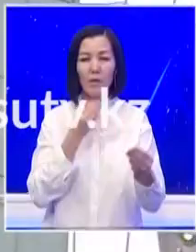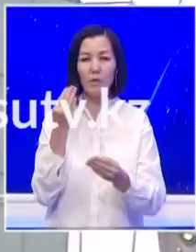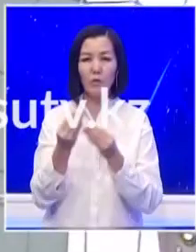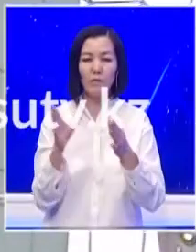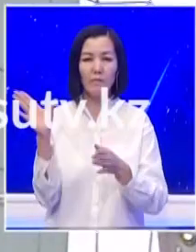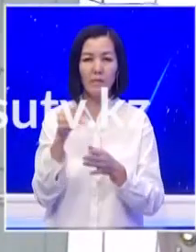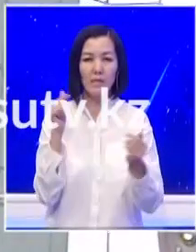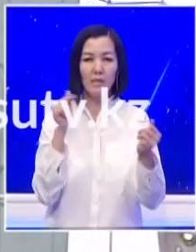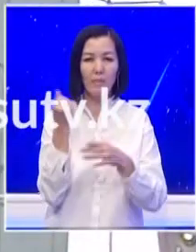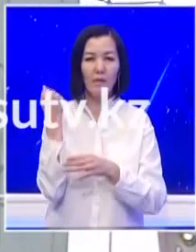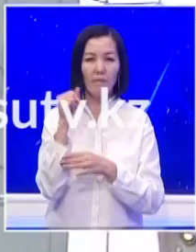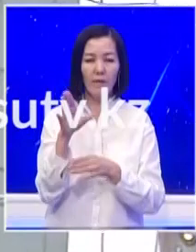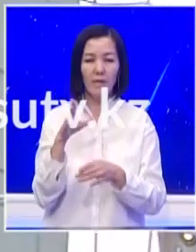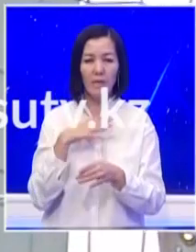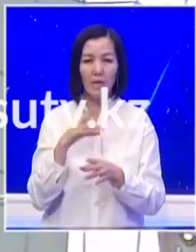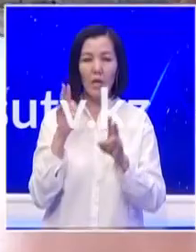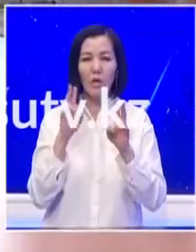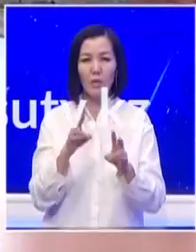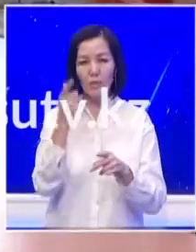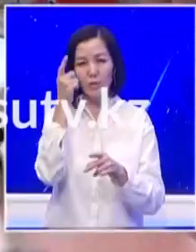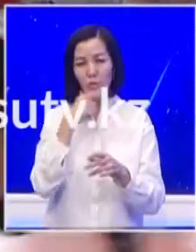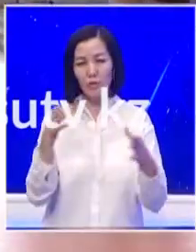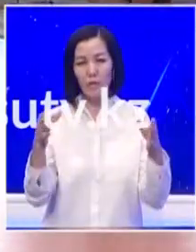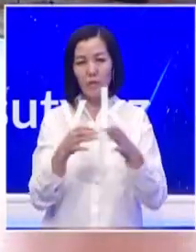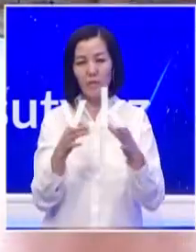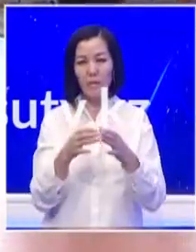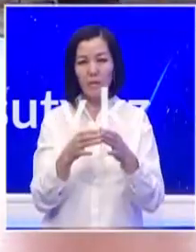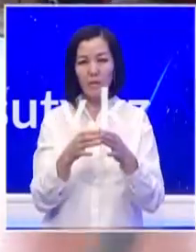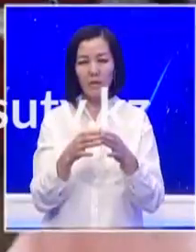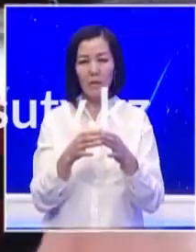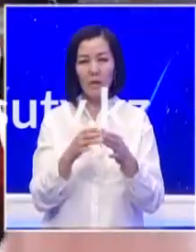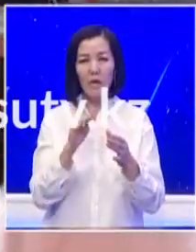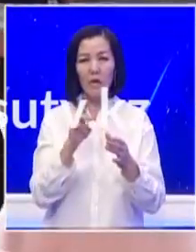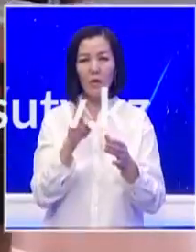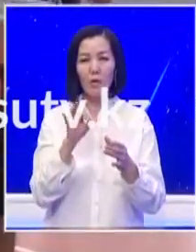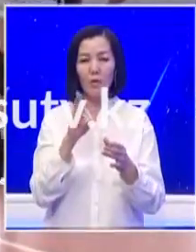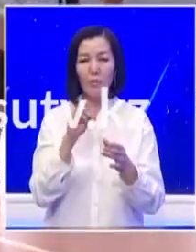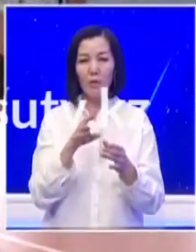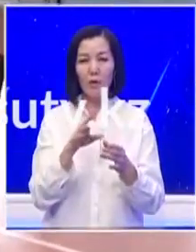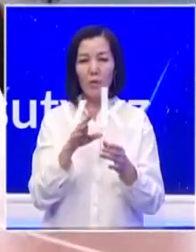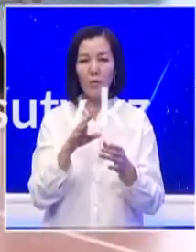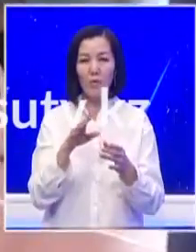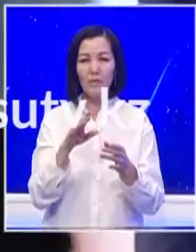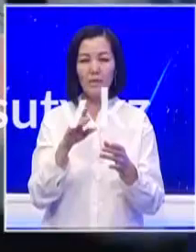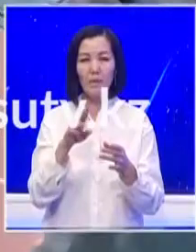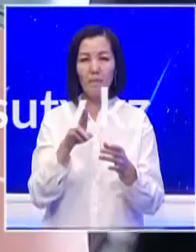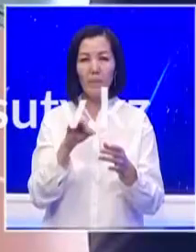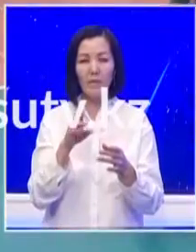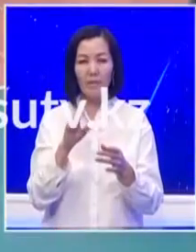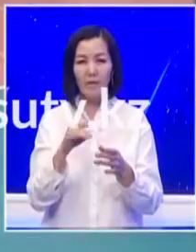всех своих соперников. Однако серьезным оппонентом нашей команды стала команда «Хромтау» из Петропавловска. В своей подгруппе коллектив